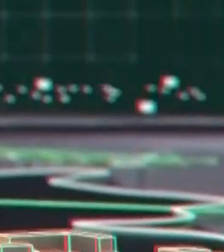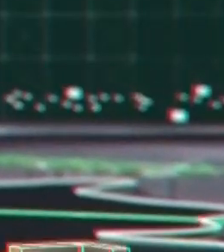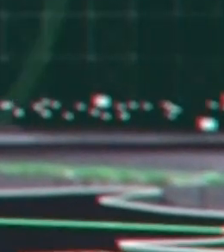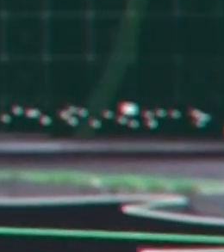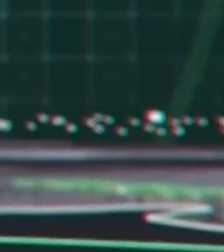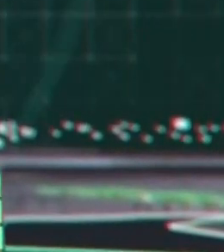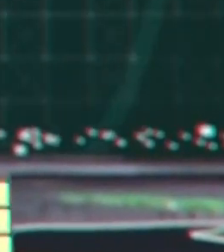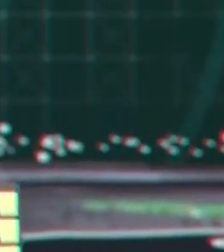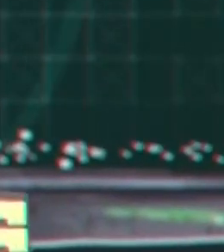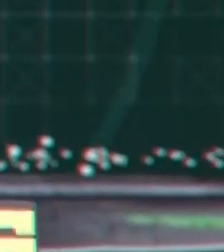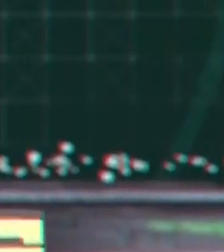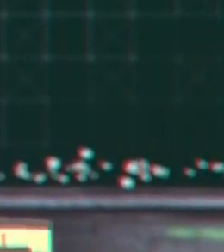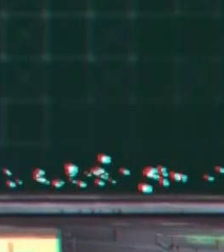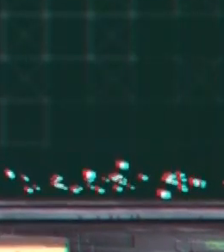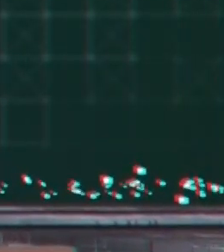область.